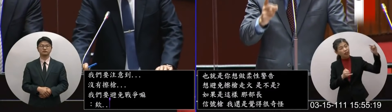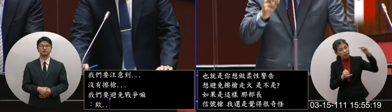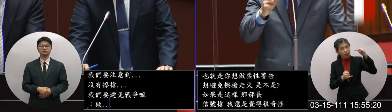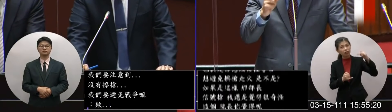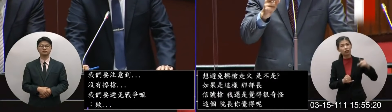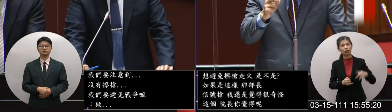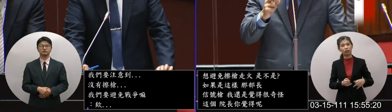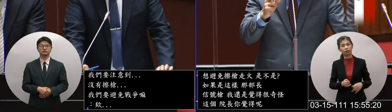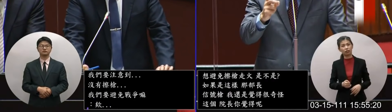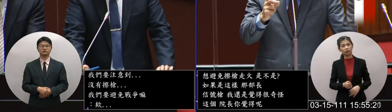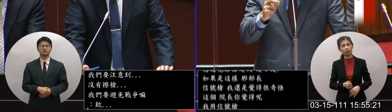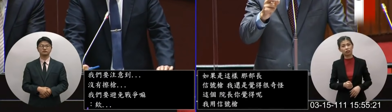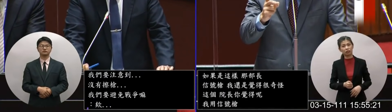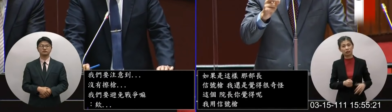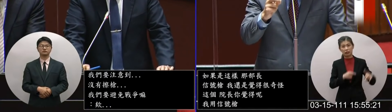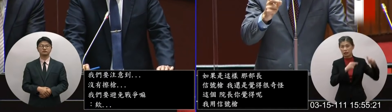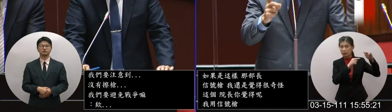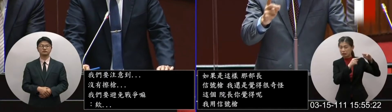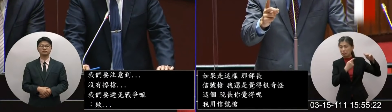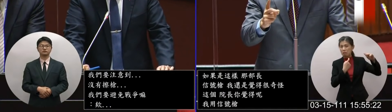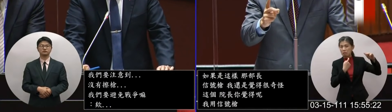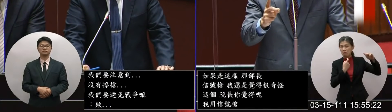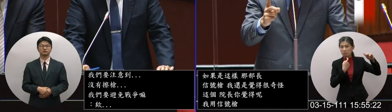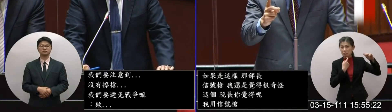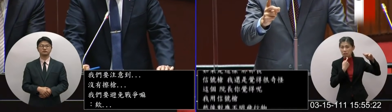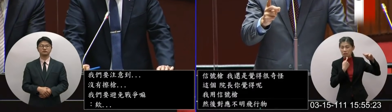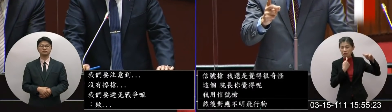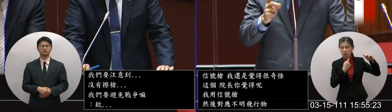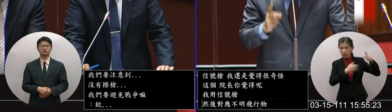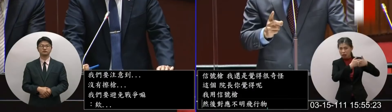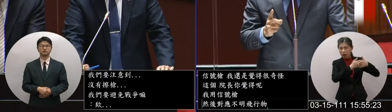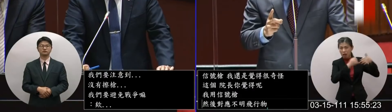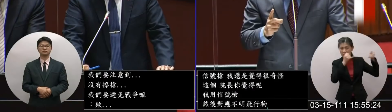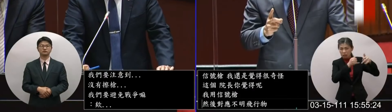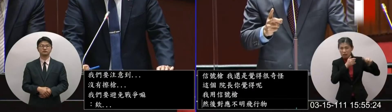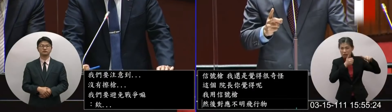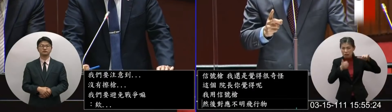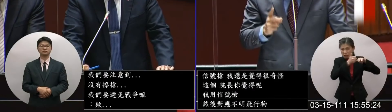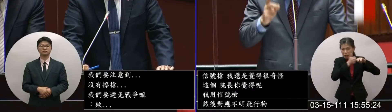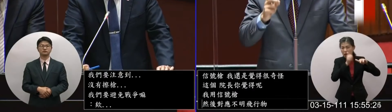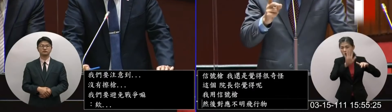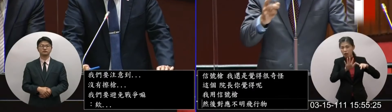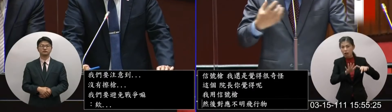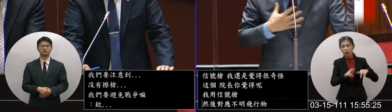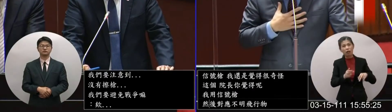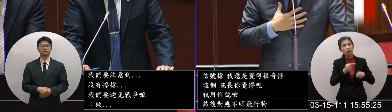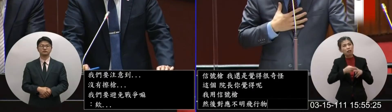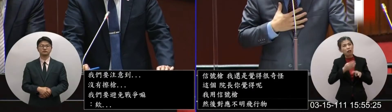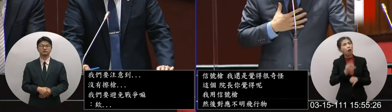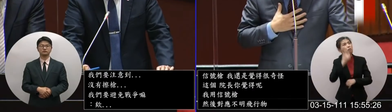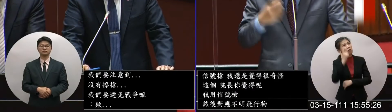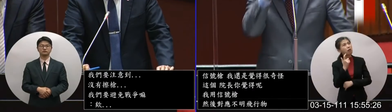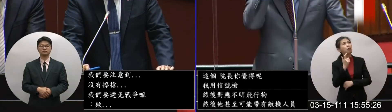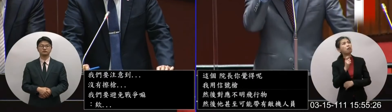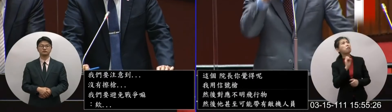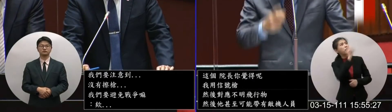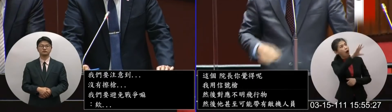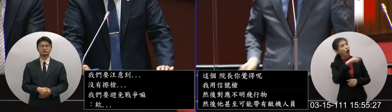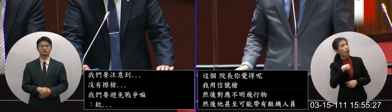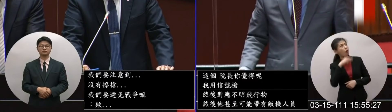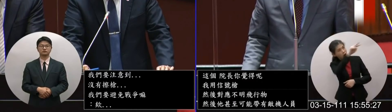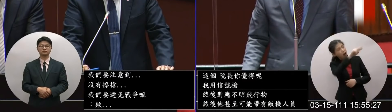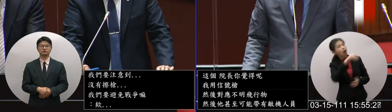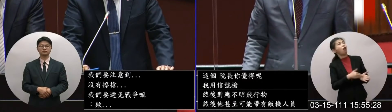后呢，他甚至可能带有敌机的人员，你发信号枪，然后跟他讲我在这里哦，我看